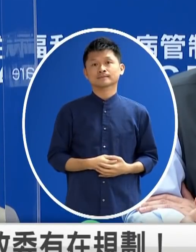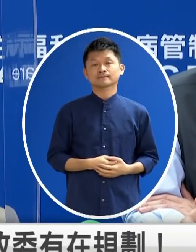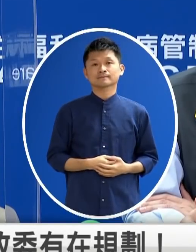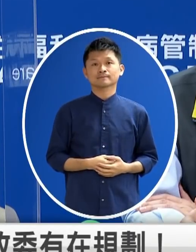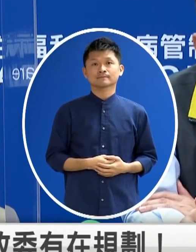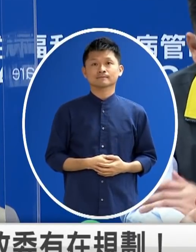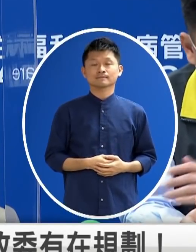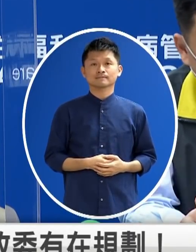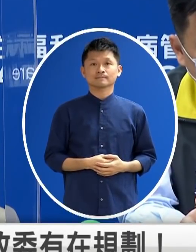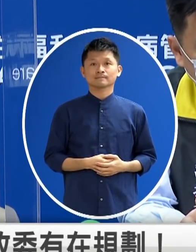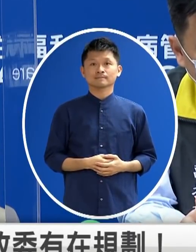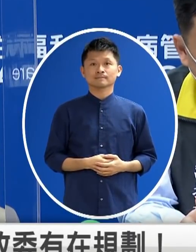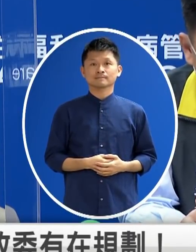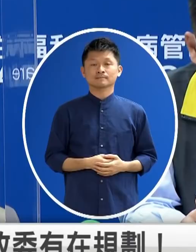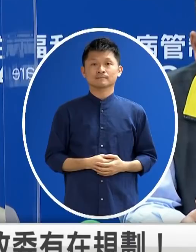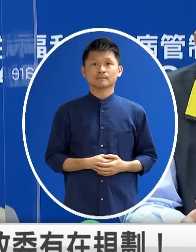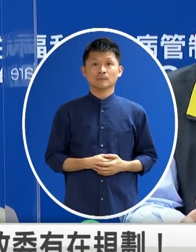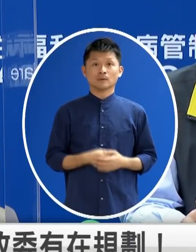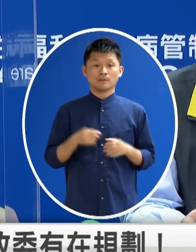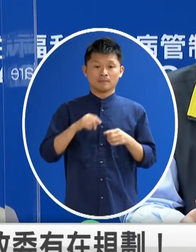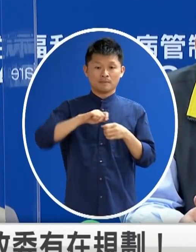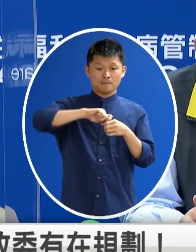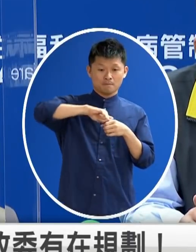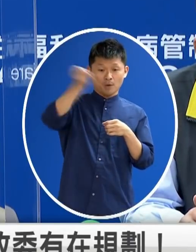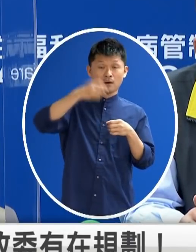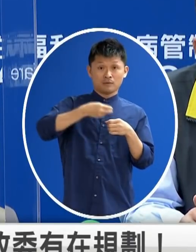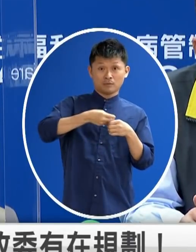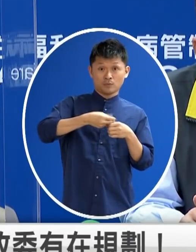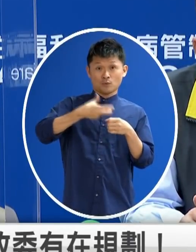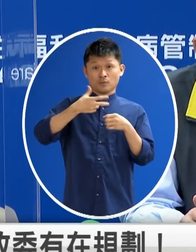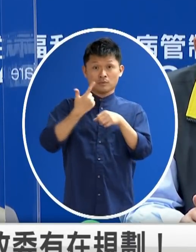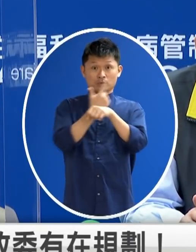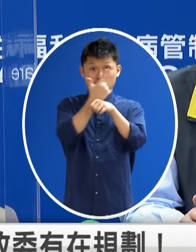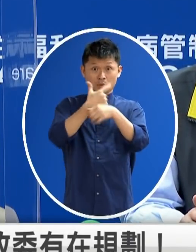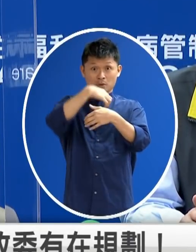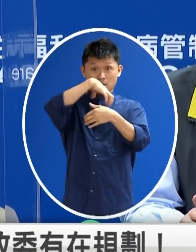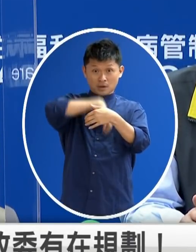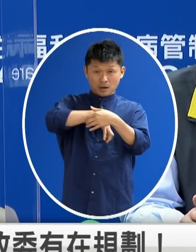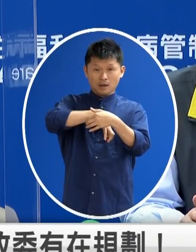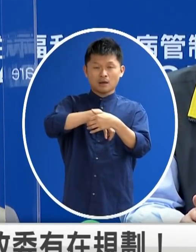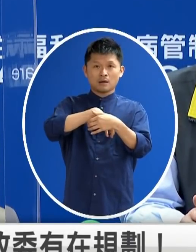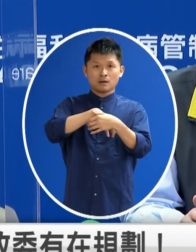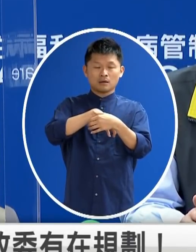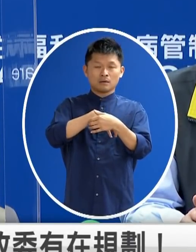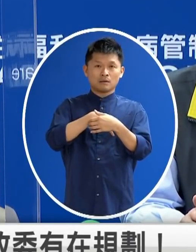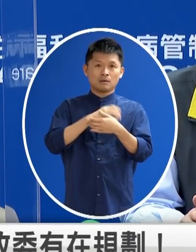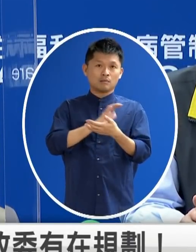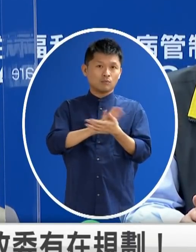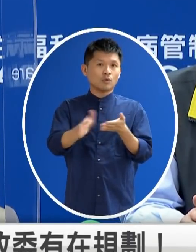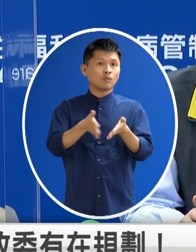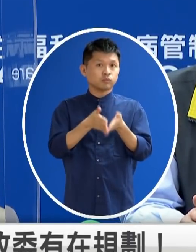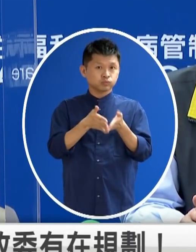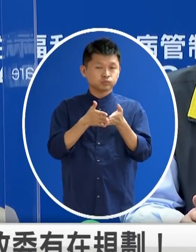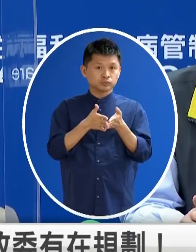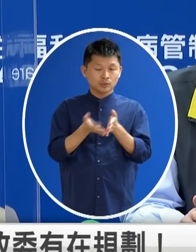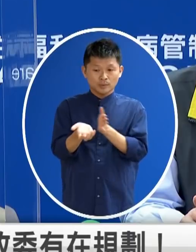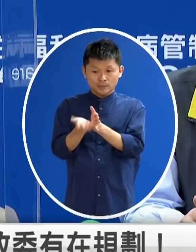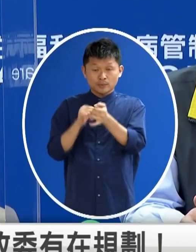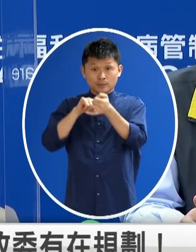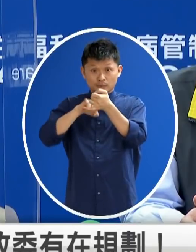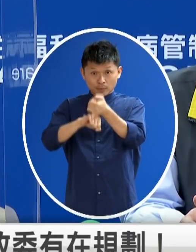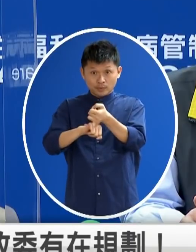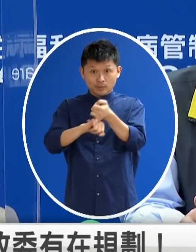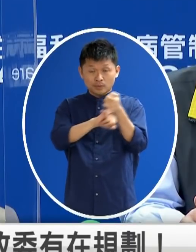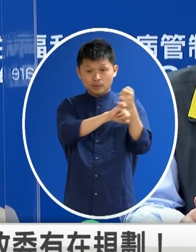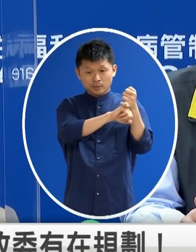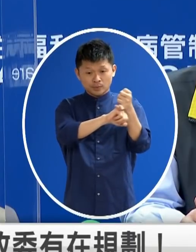好就打哈，因为它开瓶后6个小时会失效嘛，所以我们希望到最后的时候，比如预约的人到最后的时候，我